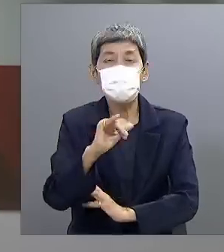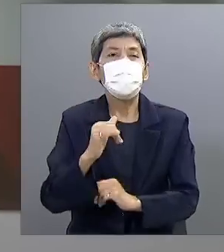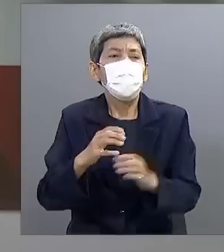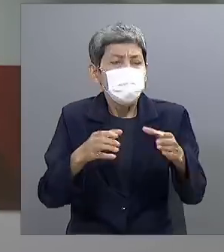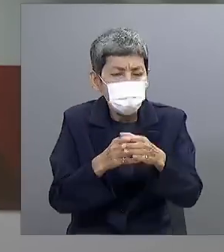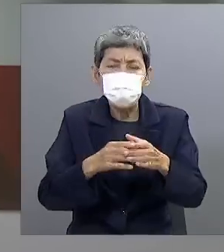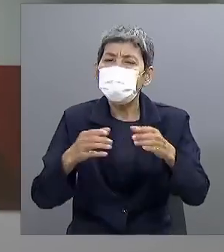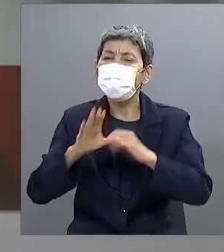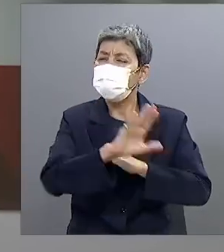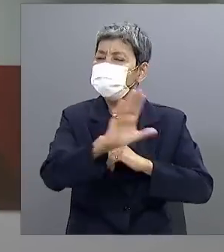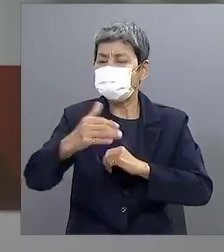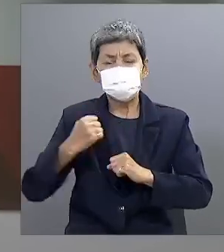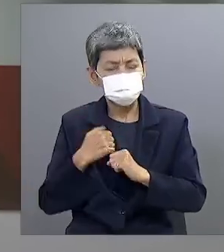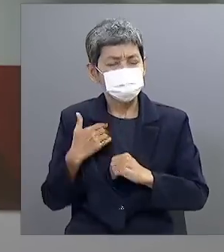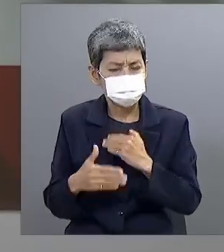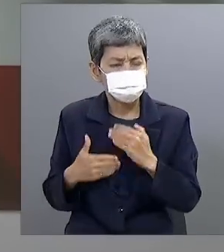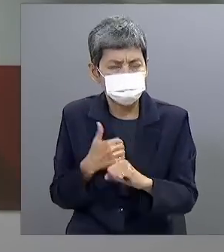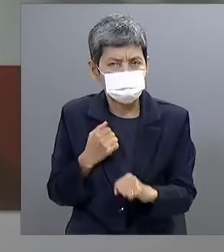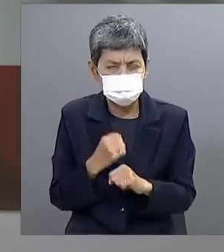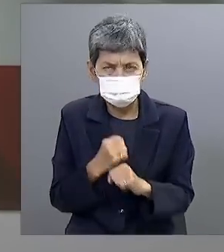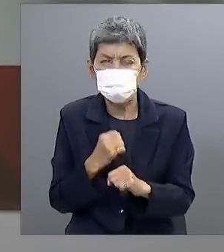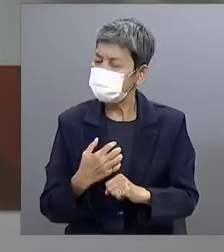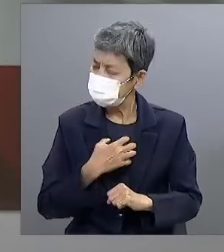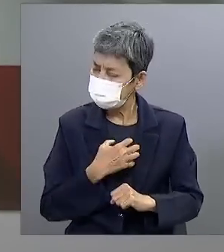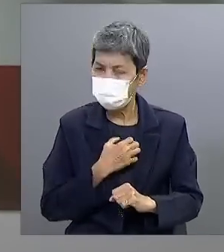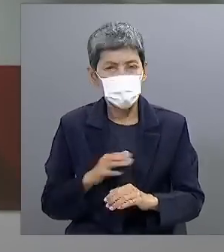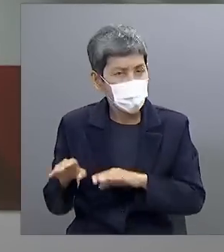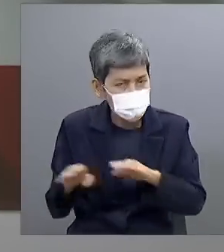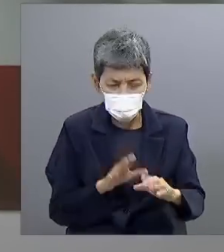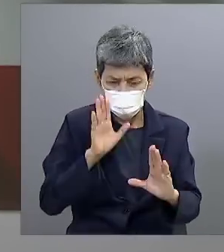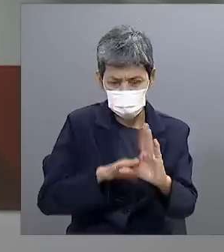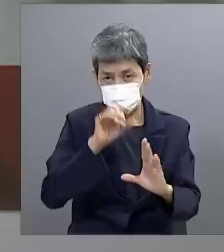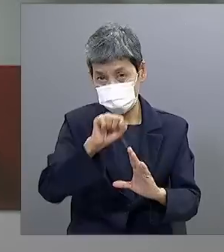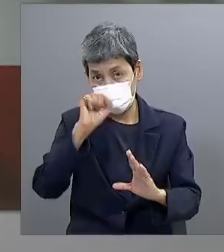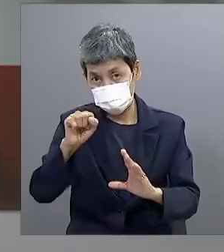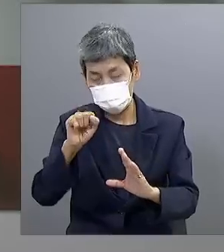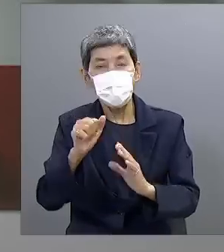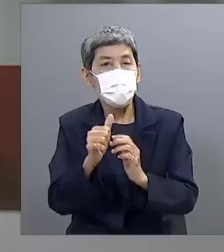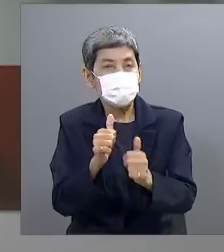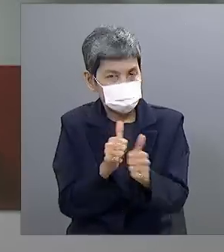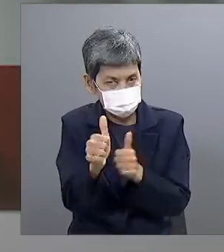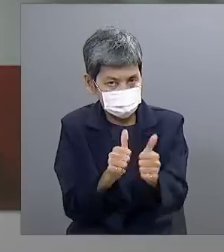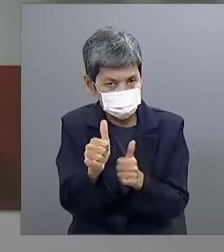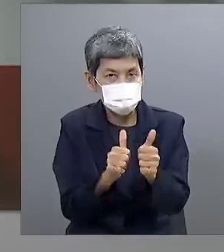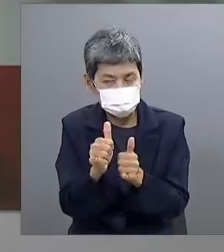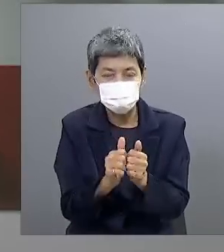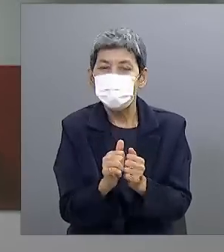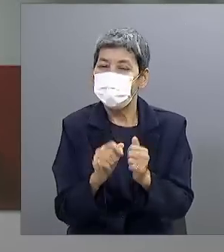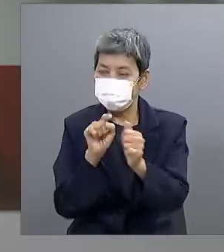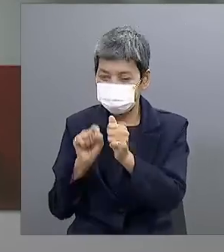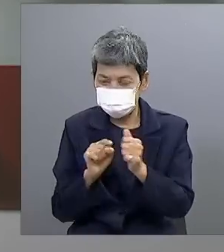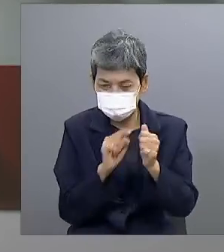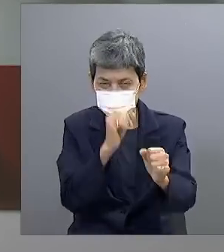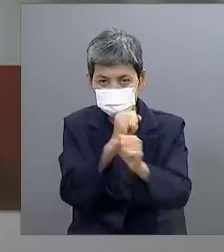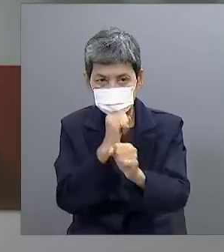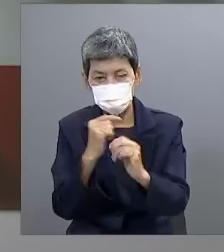ต่างก็เดินหน้าเก็บแต้มคะแนนนิยมเตรียมพร้อมผู้สมัครส.ส.ลงเขตเลือกตั้งทั่วประเทศจัดทำบัญชีว่าที่ผู้ส